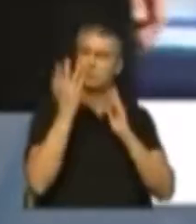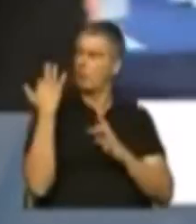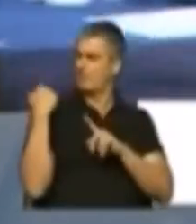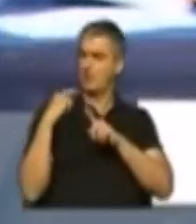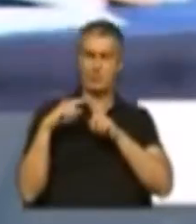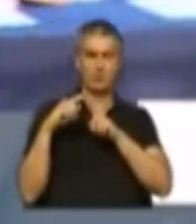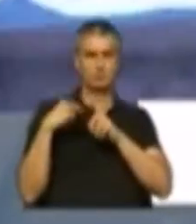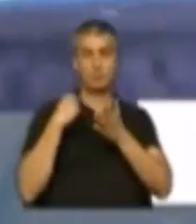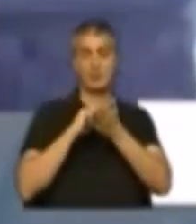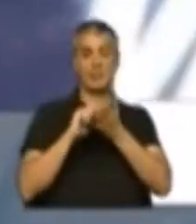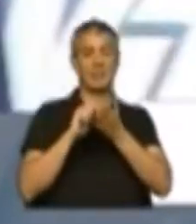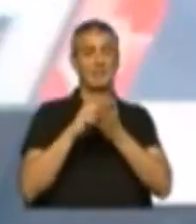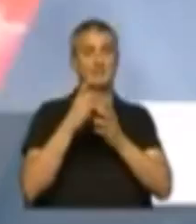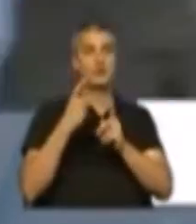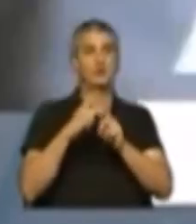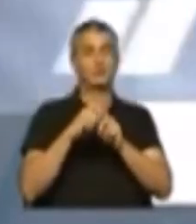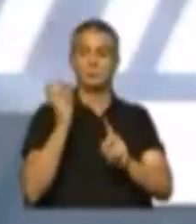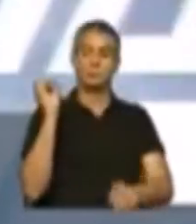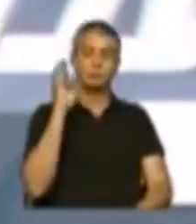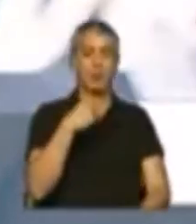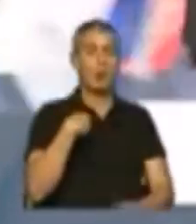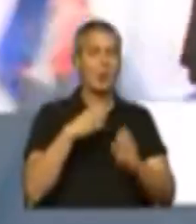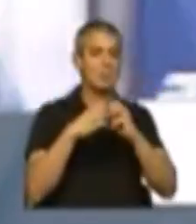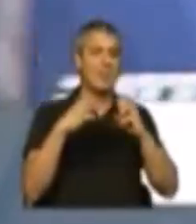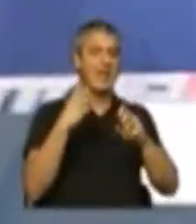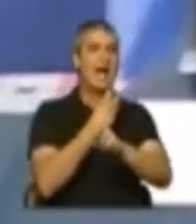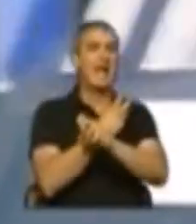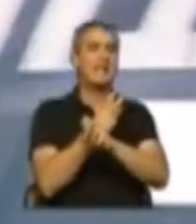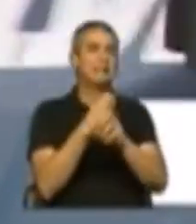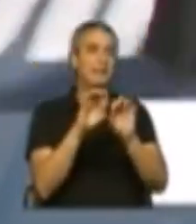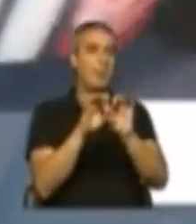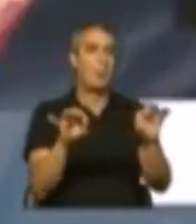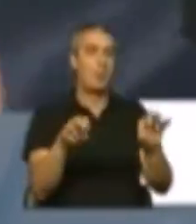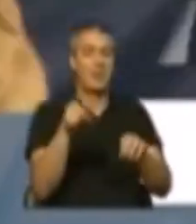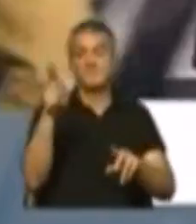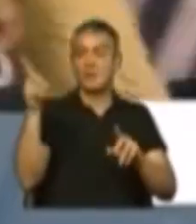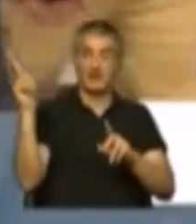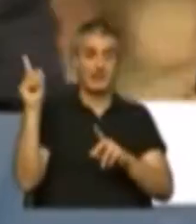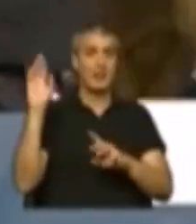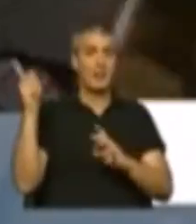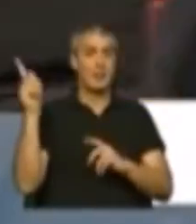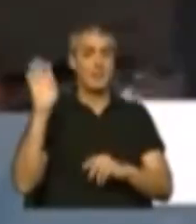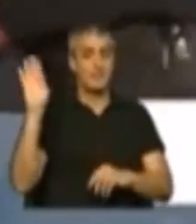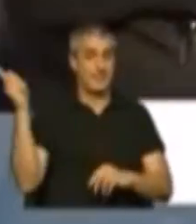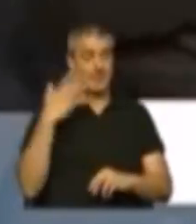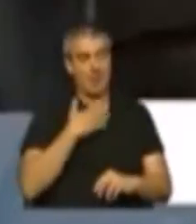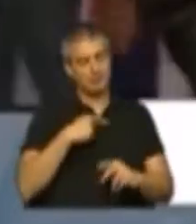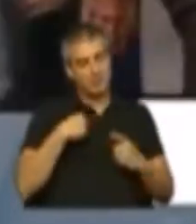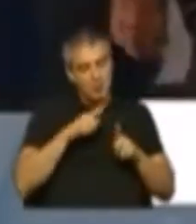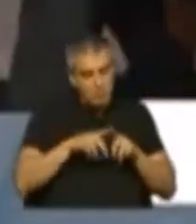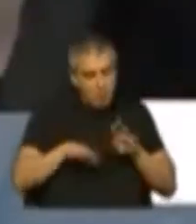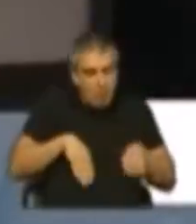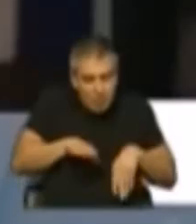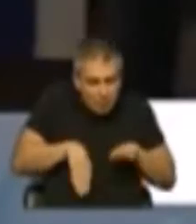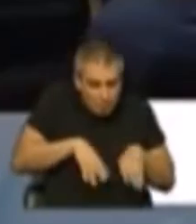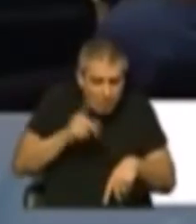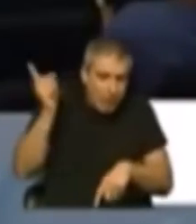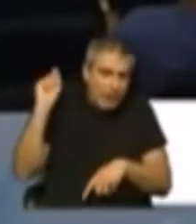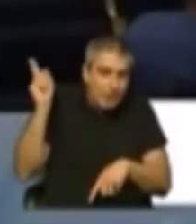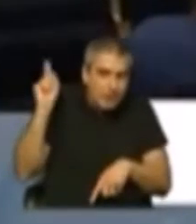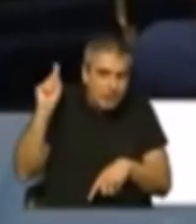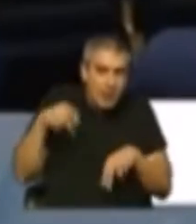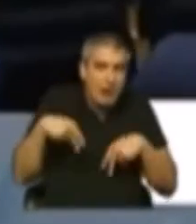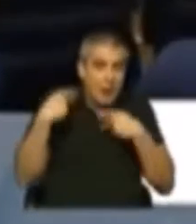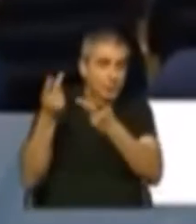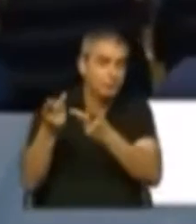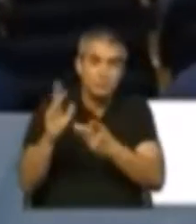חודשים כתבתי שהושלכה לעברנו עצם גרומה, ונתניהו רצה שנחזור על ארבע מקשקשים בזנב,